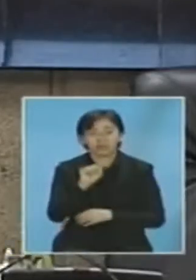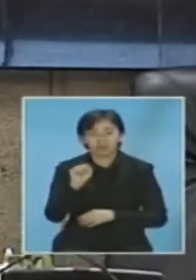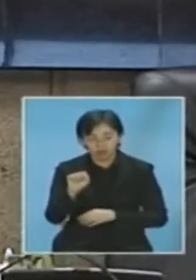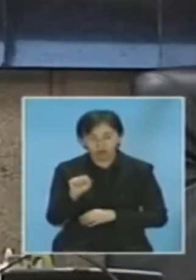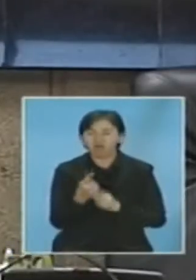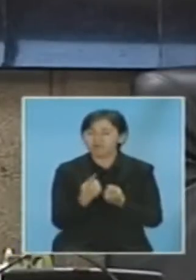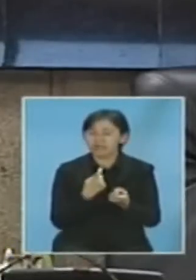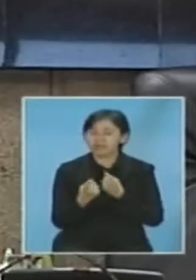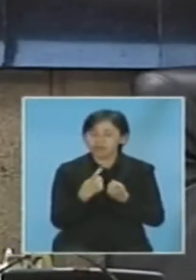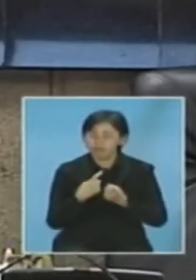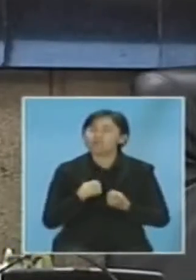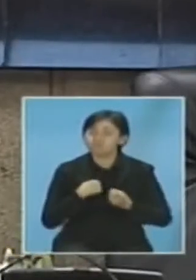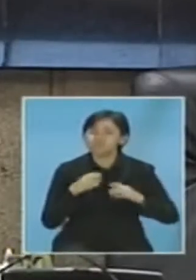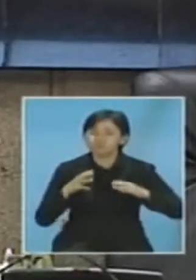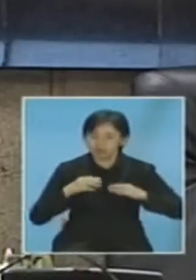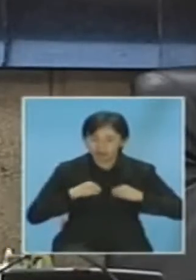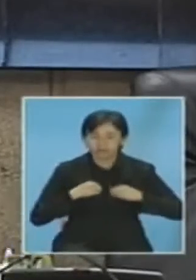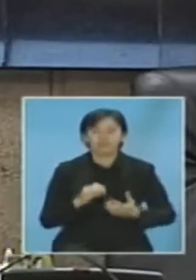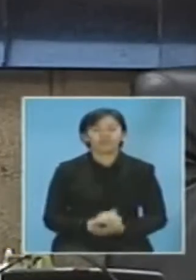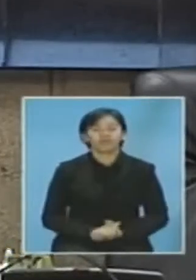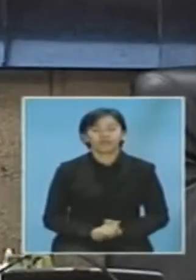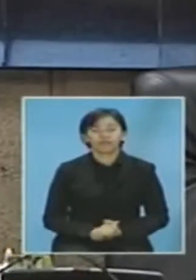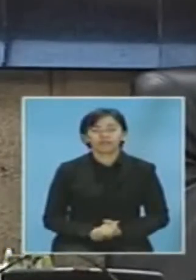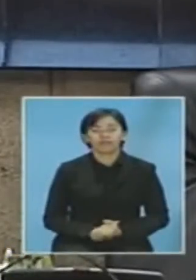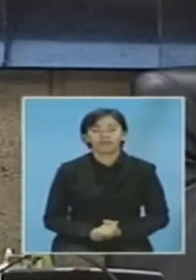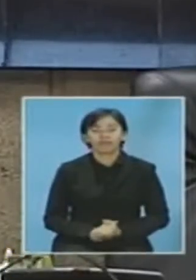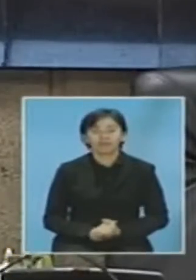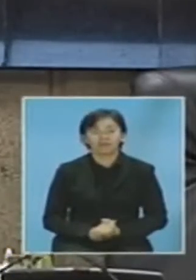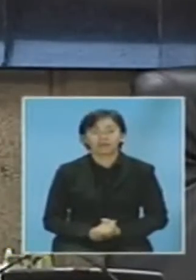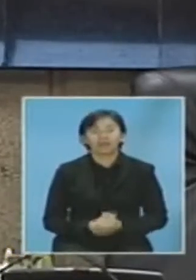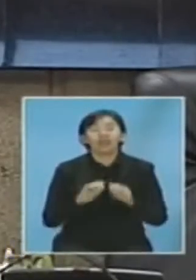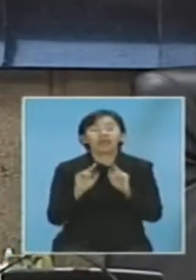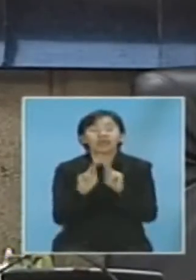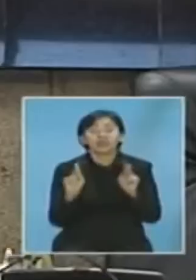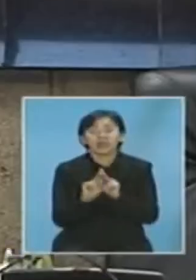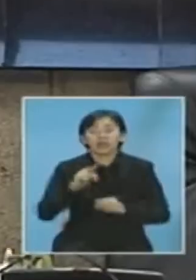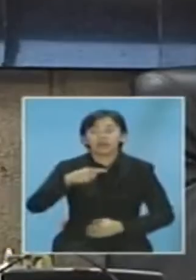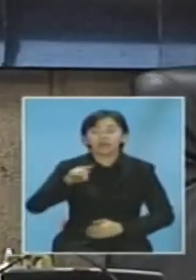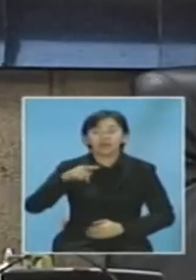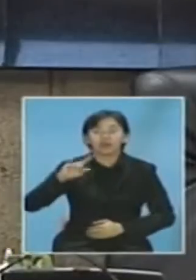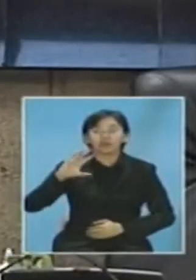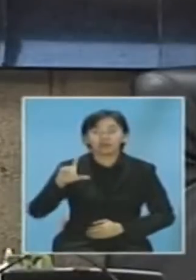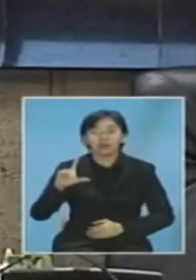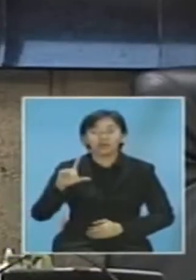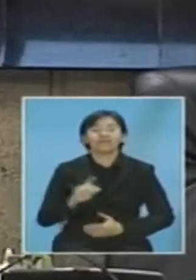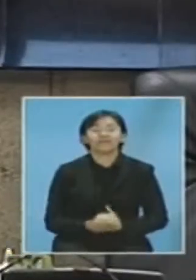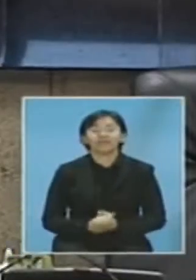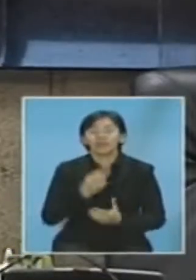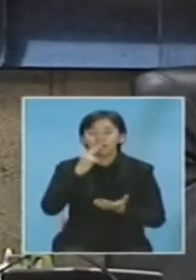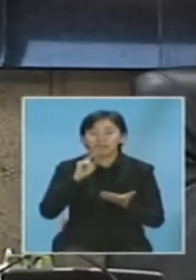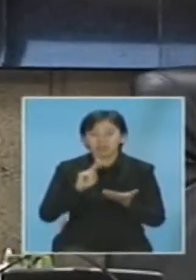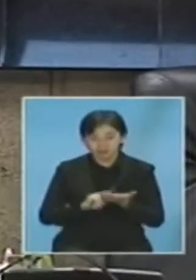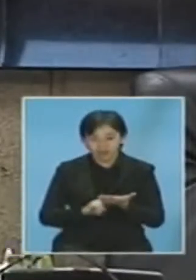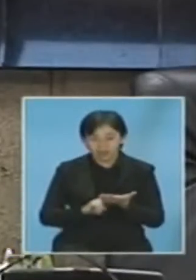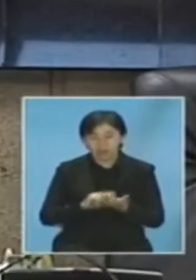ใดค่ะดังนี้นะคะประการแรกเมื่อคณะกรรมการปปช.มีหนังสือลงวัน